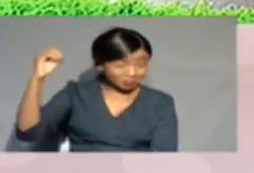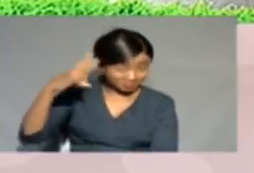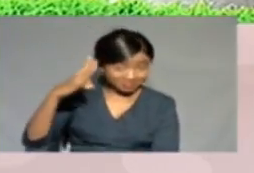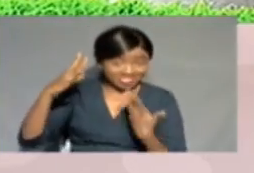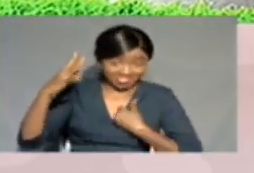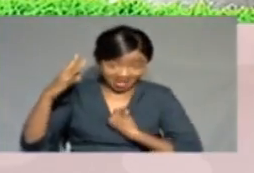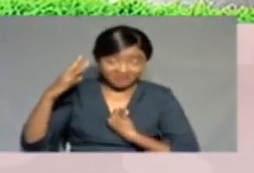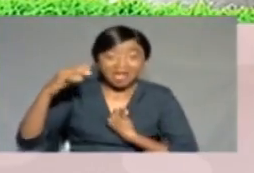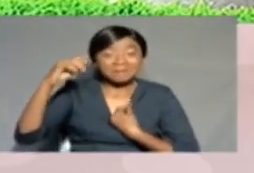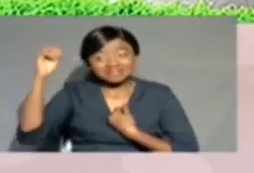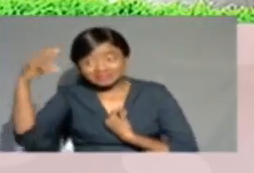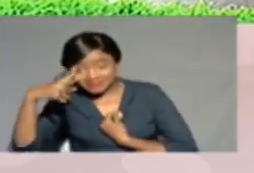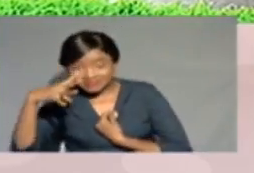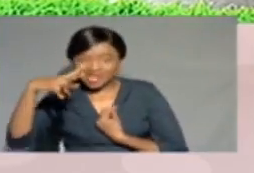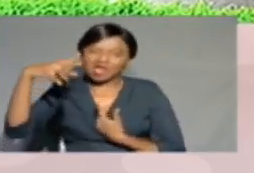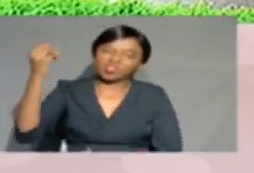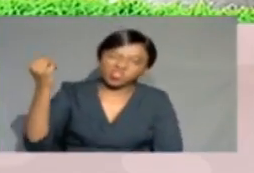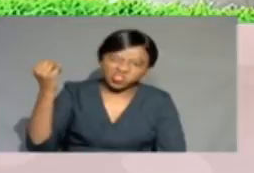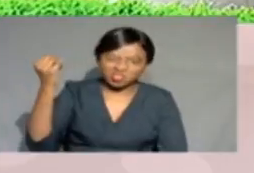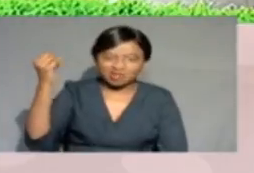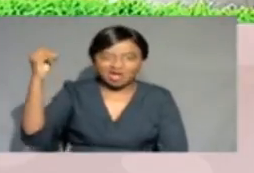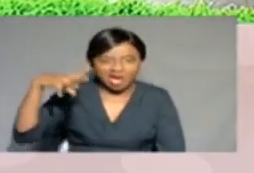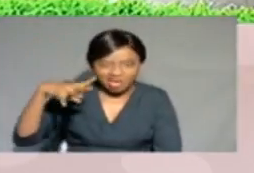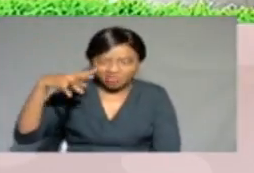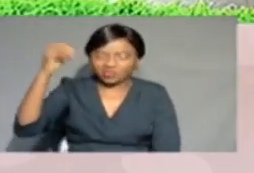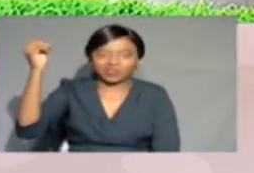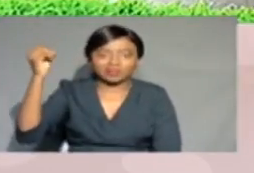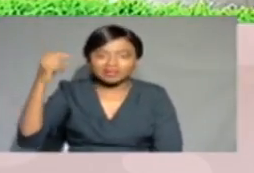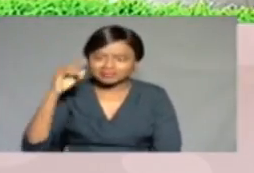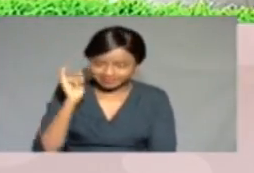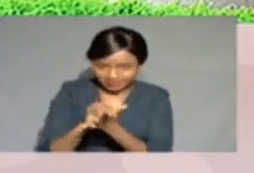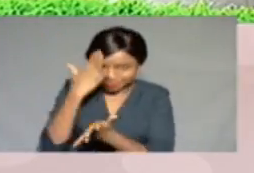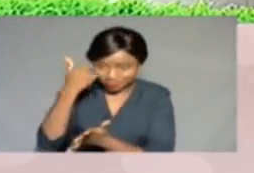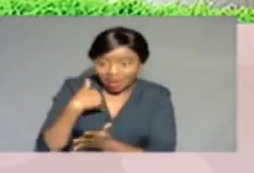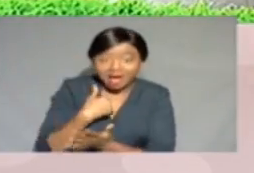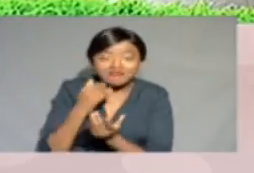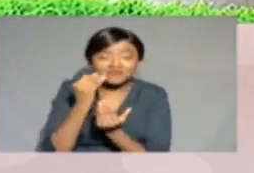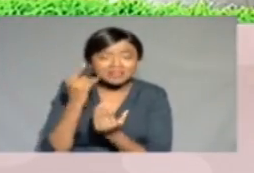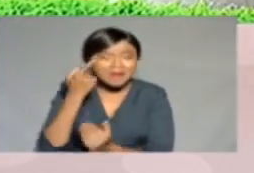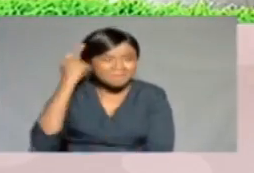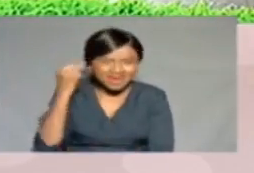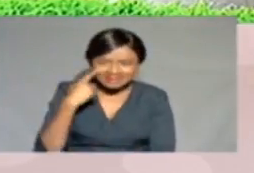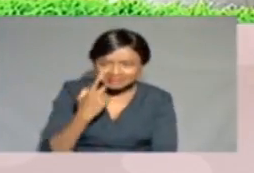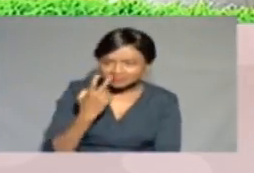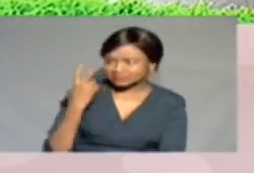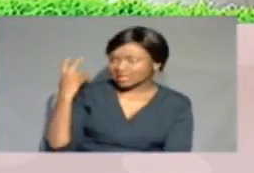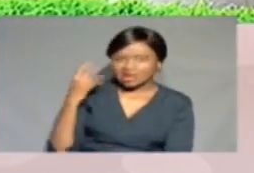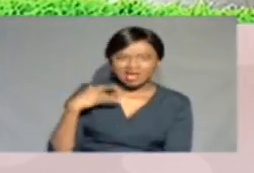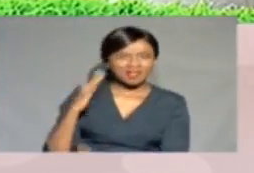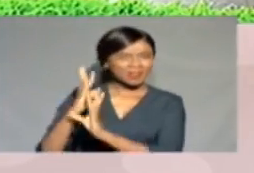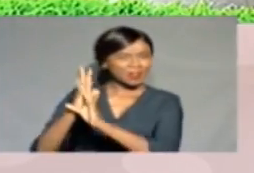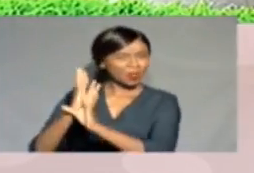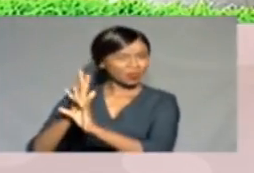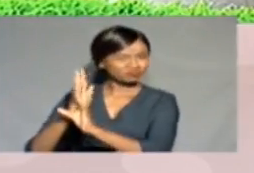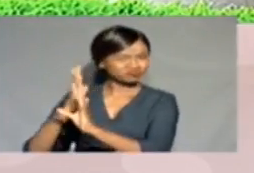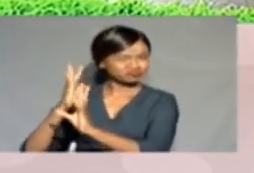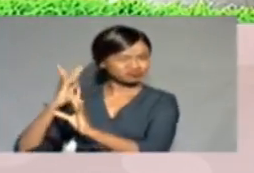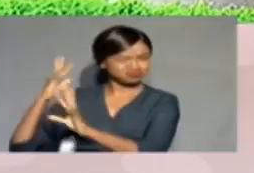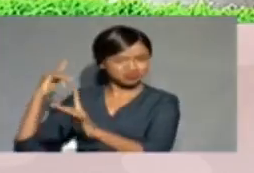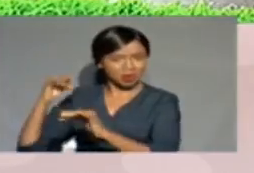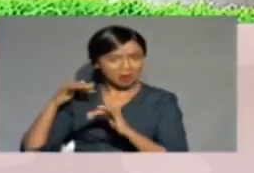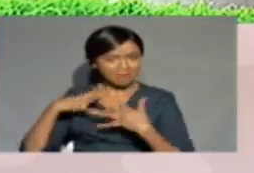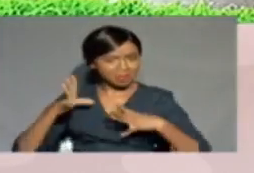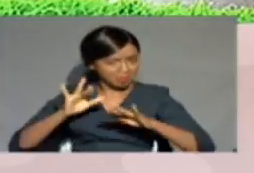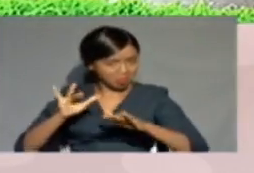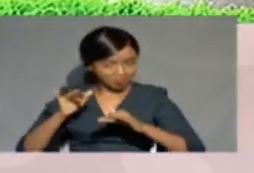unakuja mara unakatika. Mara unakuja mara ndio maana naona kuna giza. Yule bwana akageuka akaangalia akaona foleni ndefu ya watu wanasubiri